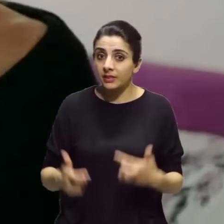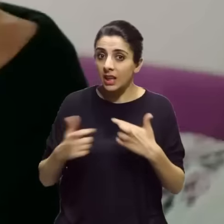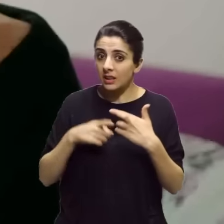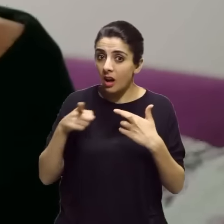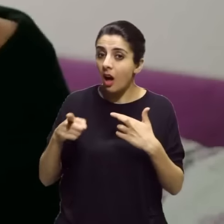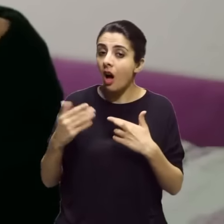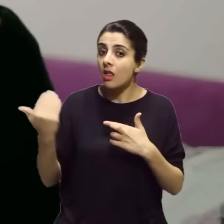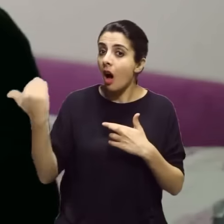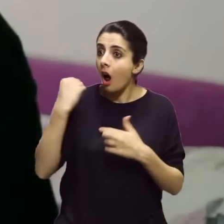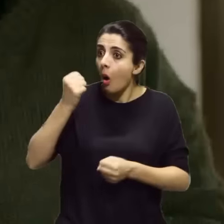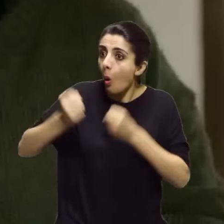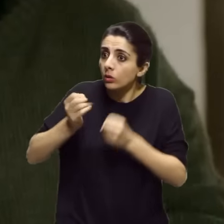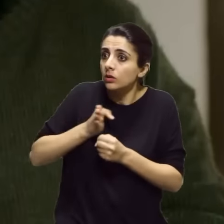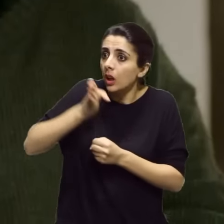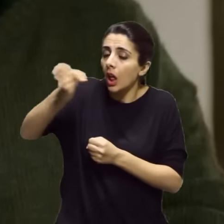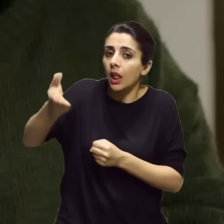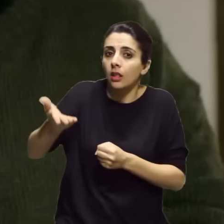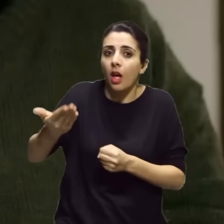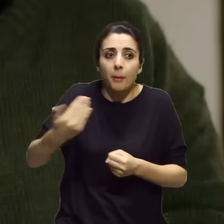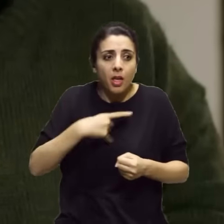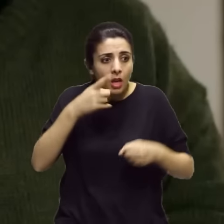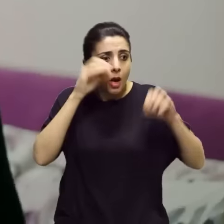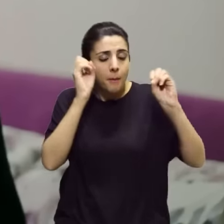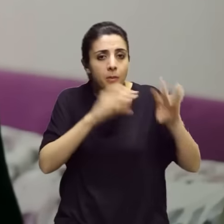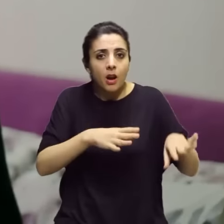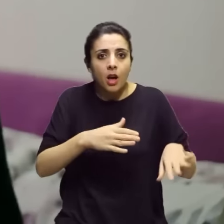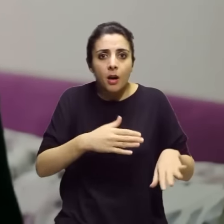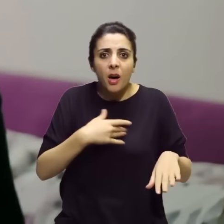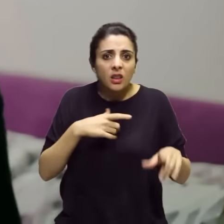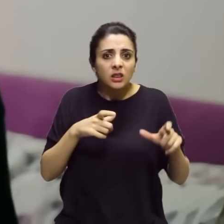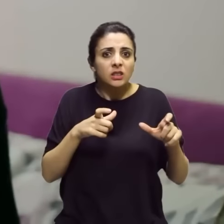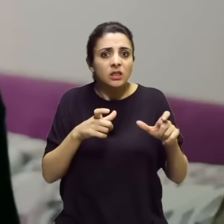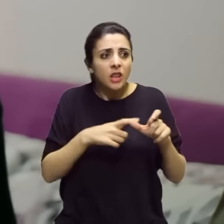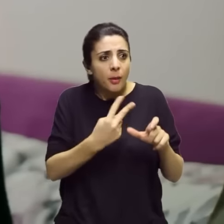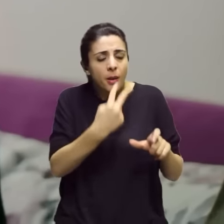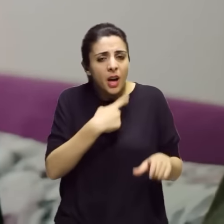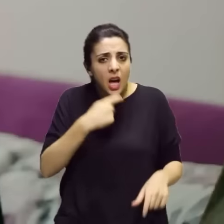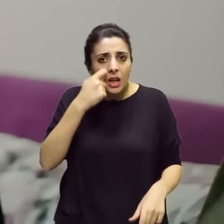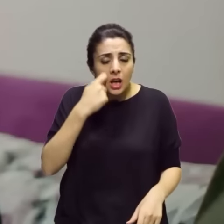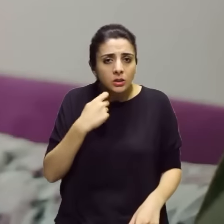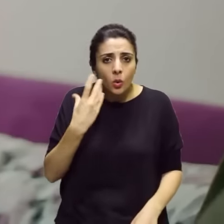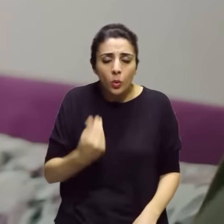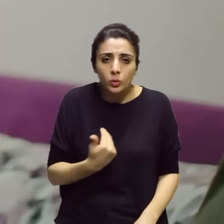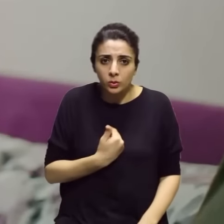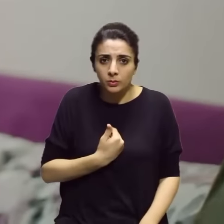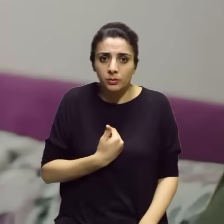Reyhan'ın arkasından koşup gitti Fahriye. Beni orada bıraktı. Ben Sabri'ye bile rezil oldum, rezil.